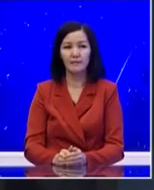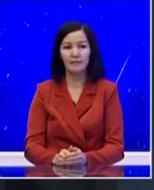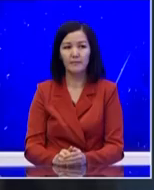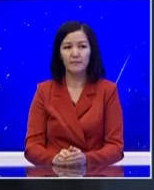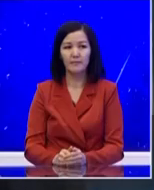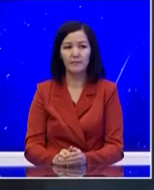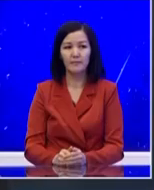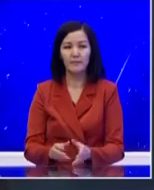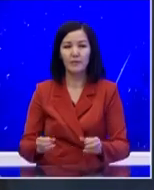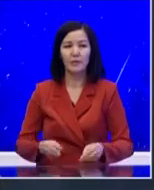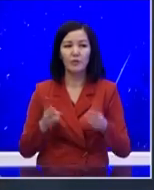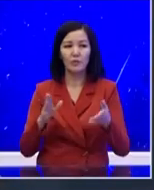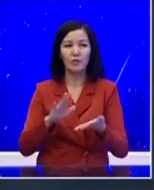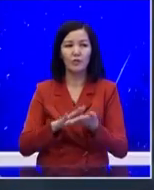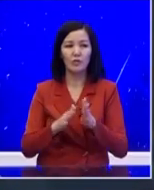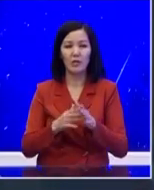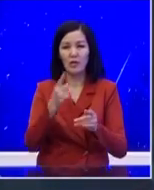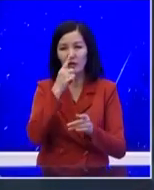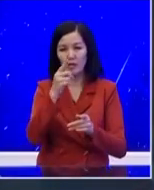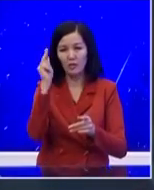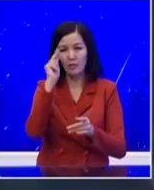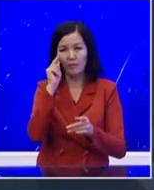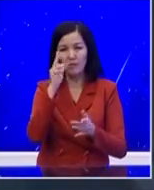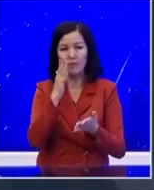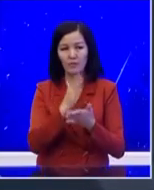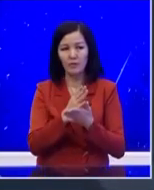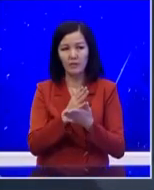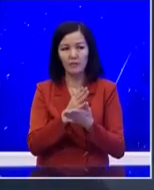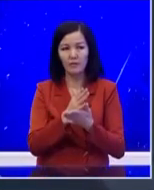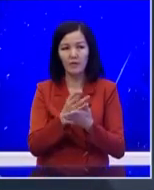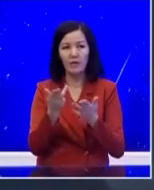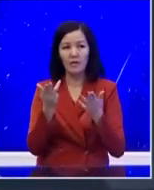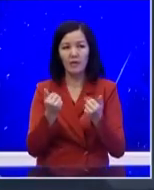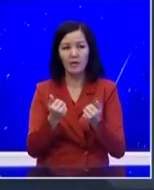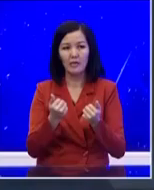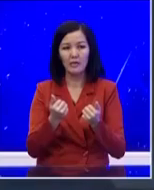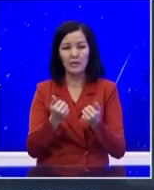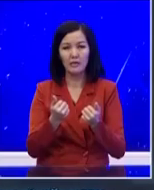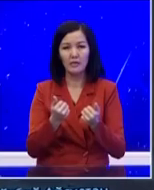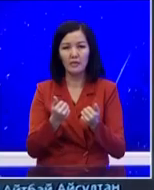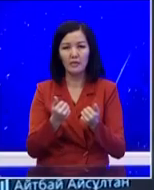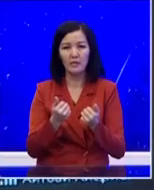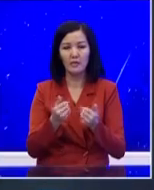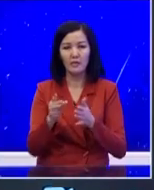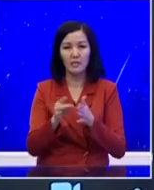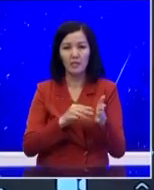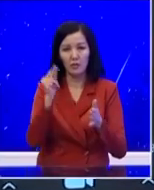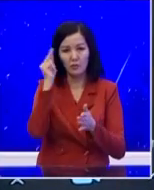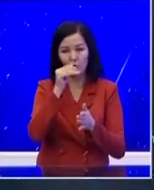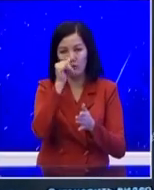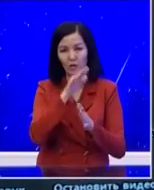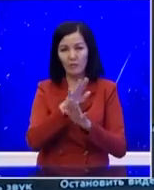Төтенше жағдайға байланысты қашықтықтан білім алып әрине, әр жаңа нәрсеге адам бірден үйреніп кетпейді